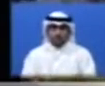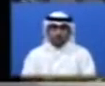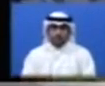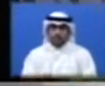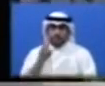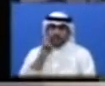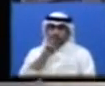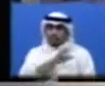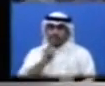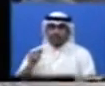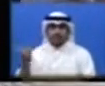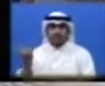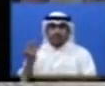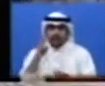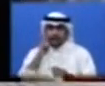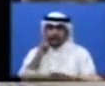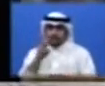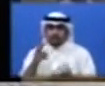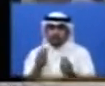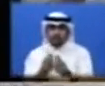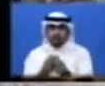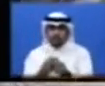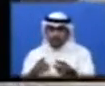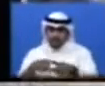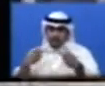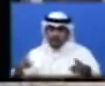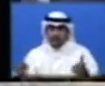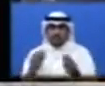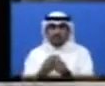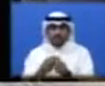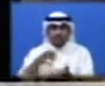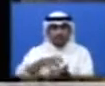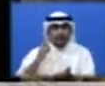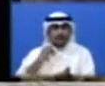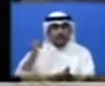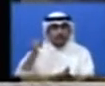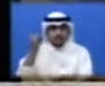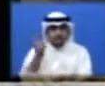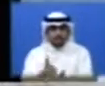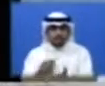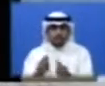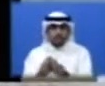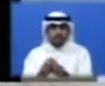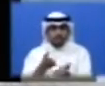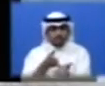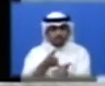على هامشه أزيح الستار عن أكبر تجمع بحري عربي، منتدى البحري